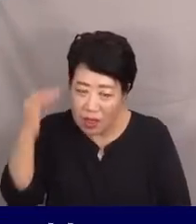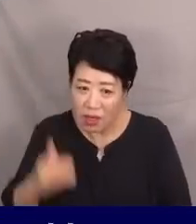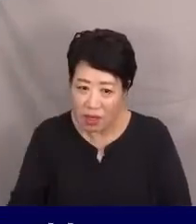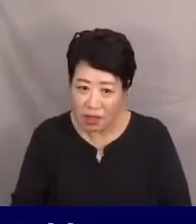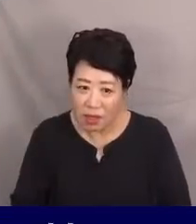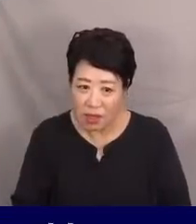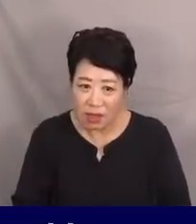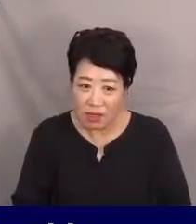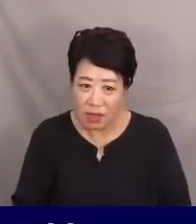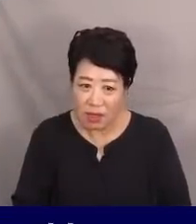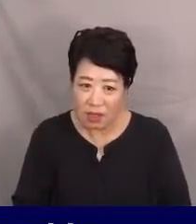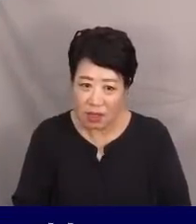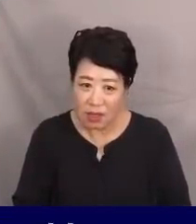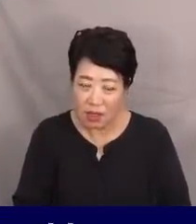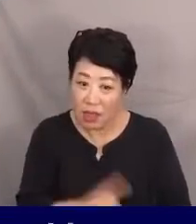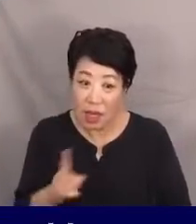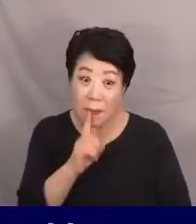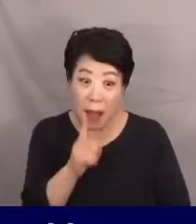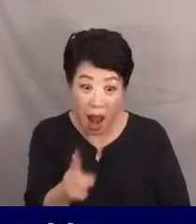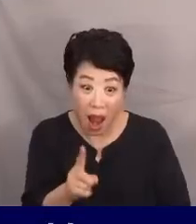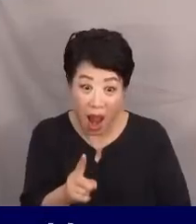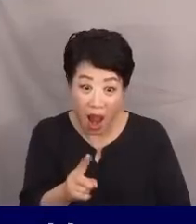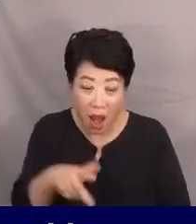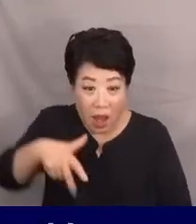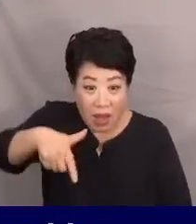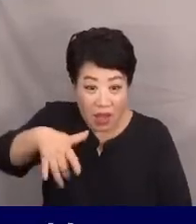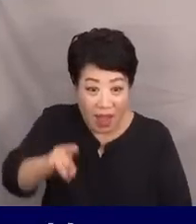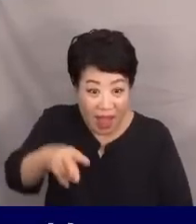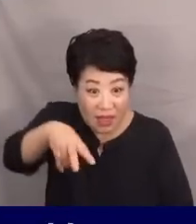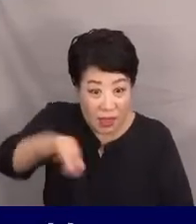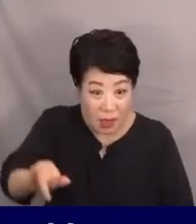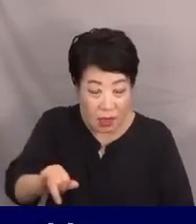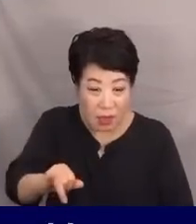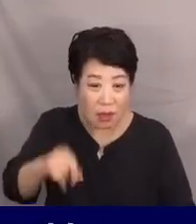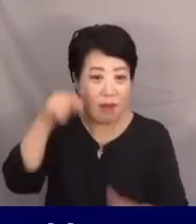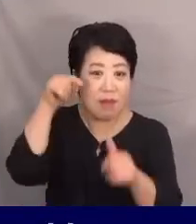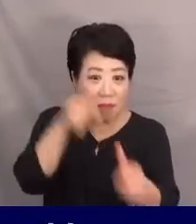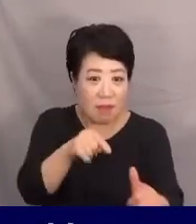얼두당토하는 계시를 내리는 인간입니다.